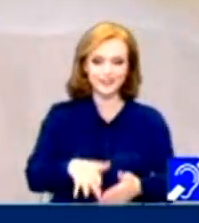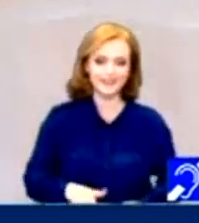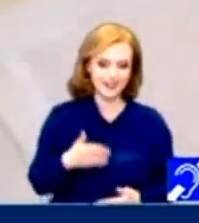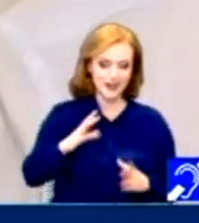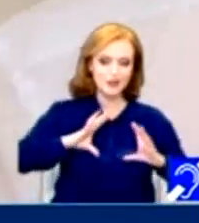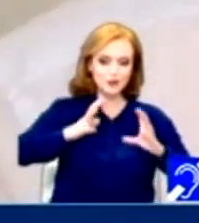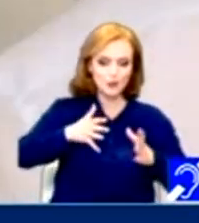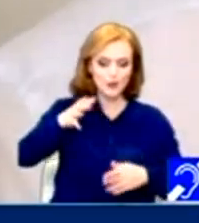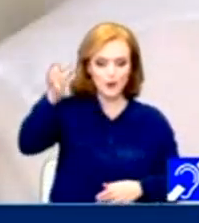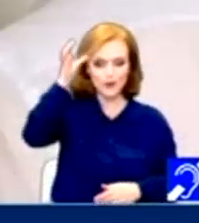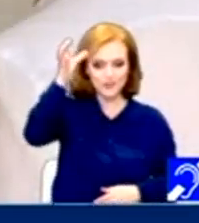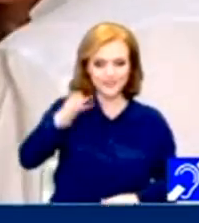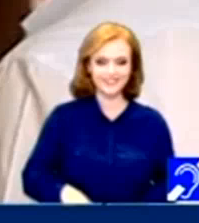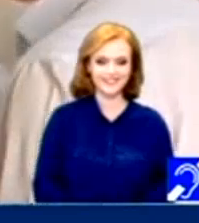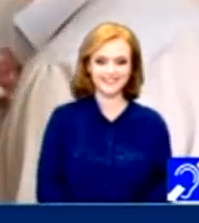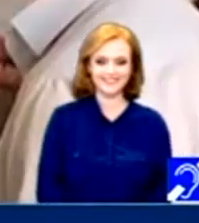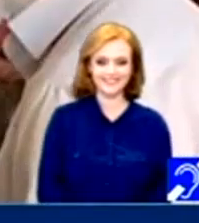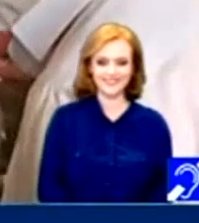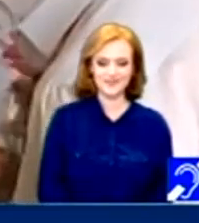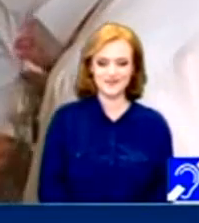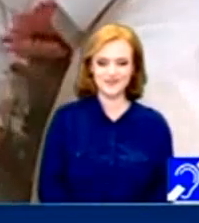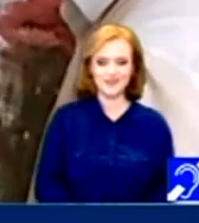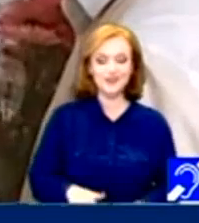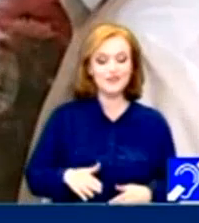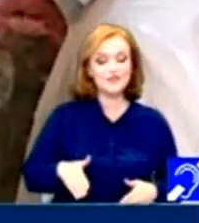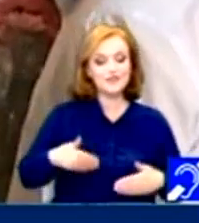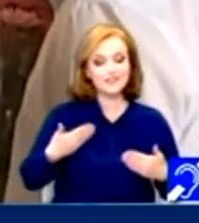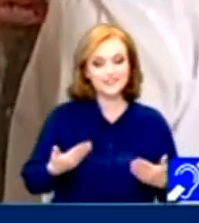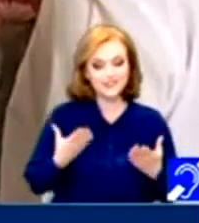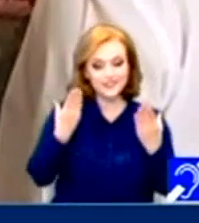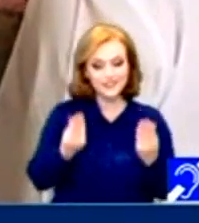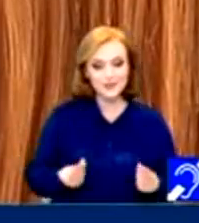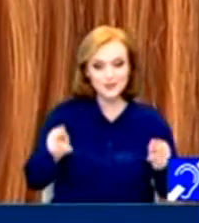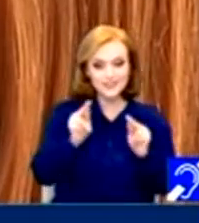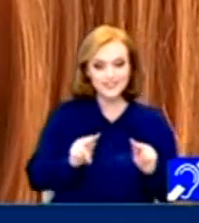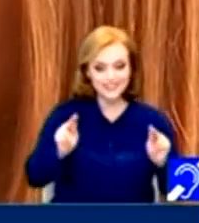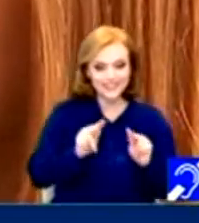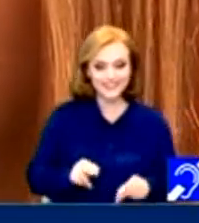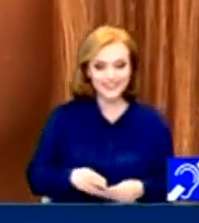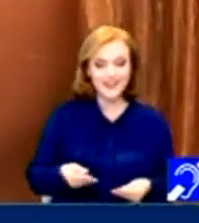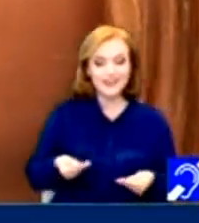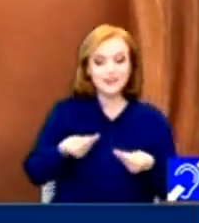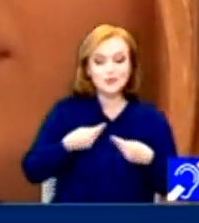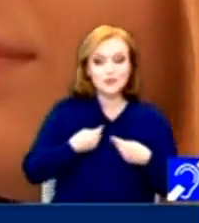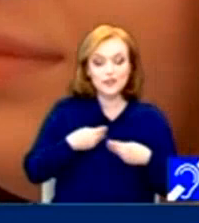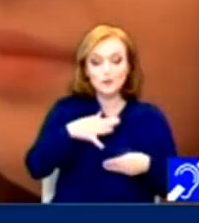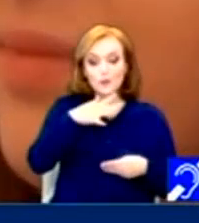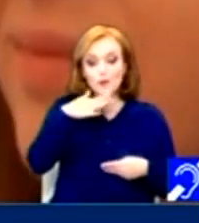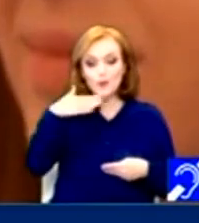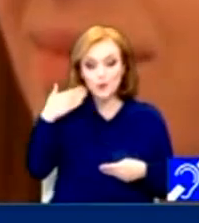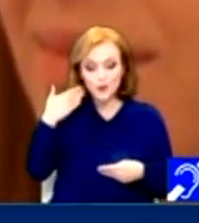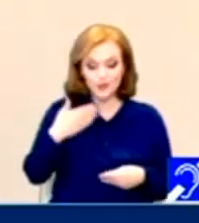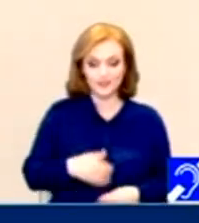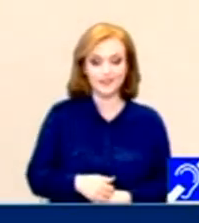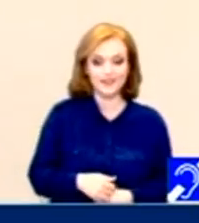cunoștințelor. Bună ziua! Bună ziua, doamna Maria! Vă felicităm cu ocazia zilei profesorului. Ne-ați oferit baza pe care o avem acum